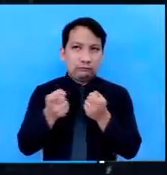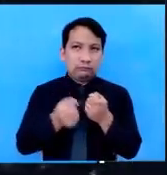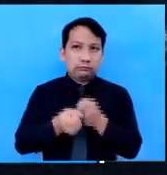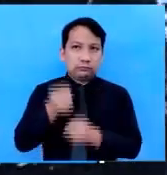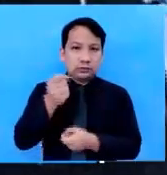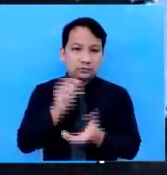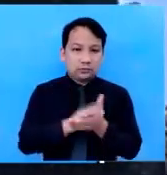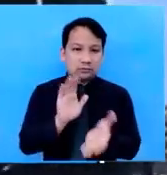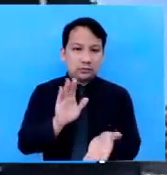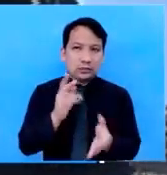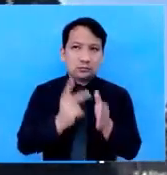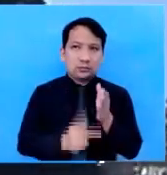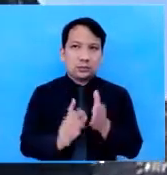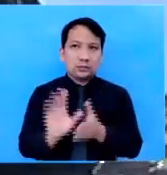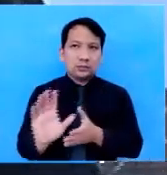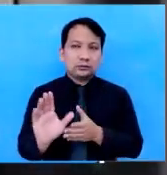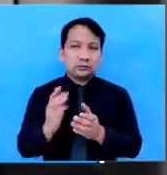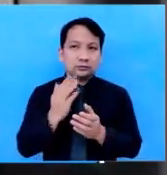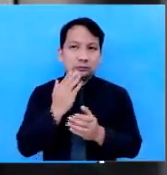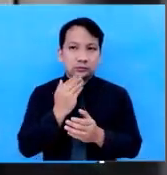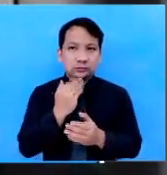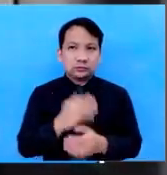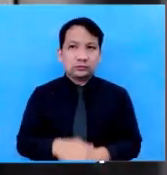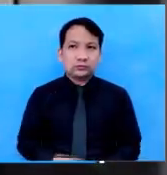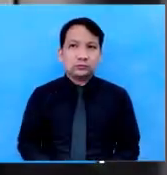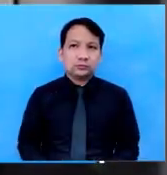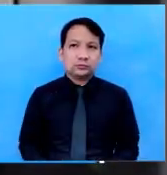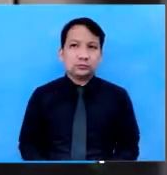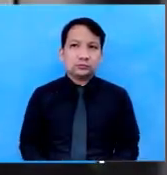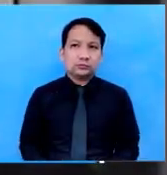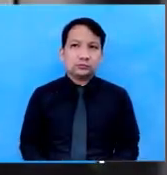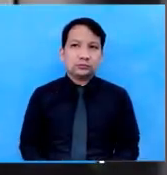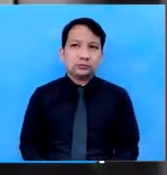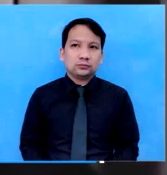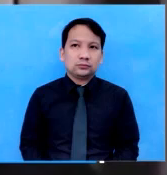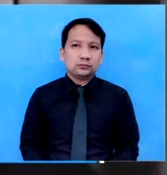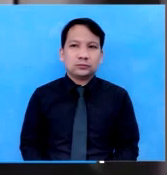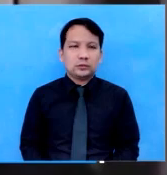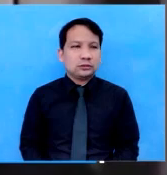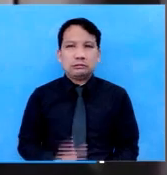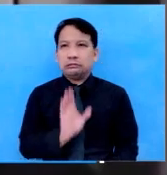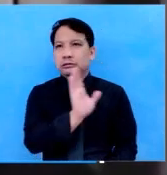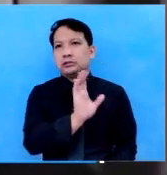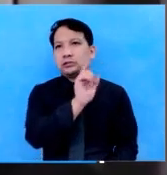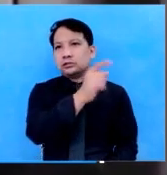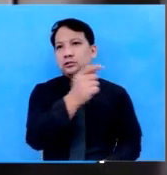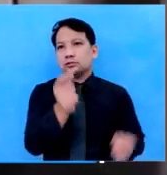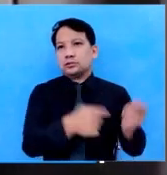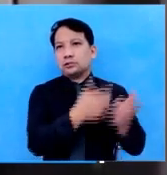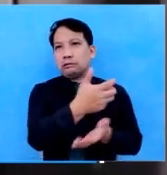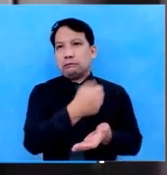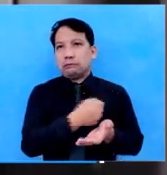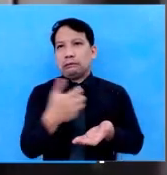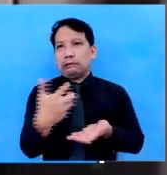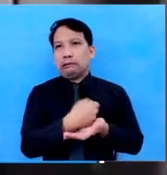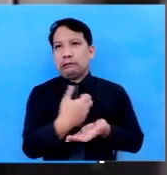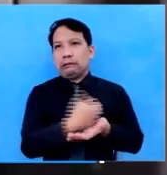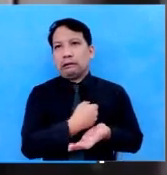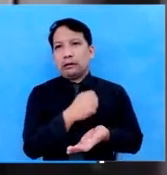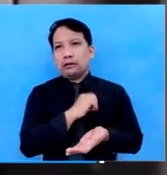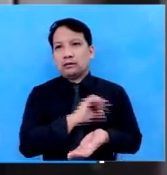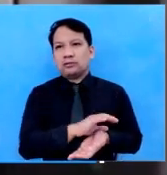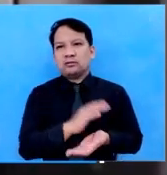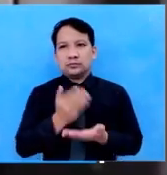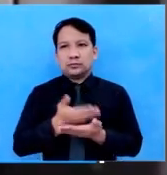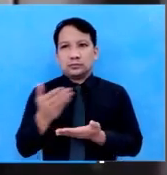ang presyo. Sobra-sobra na ang ginagawa ng mga traders. Sila na ang kumakana lahat. Eh. They buy the local sugar